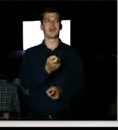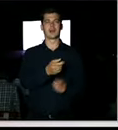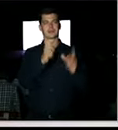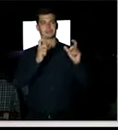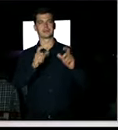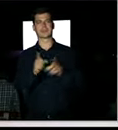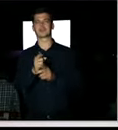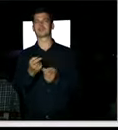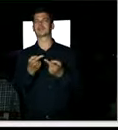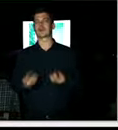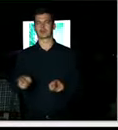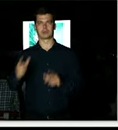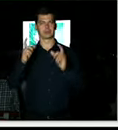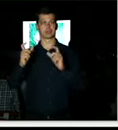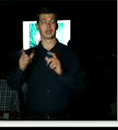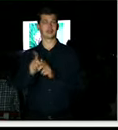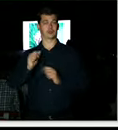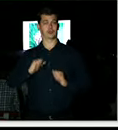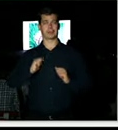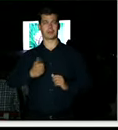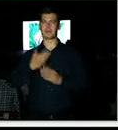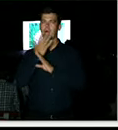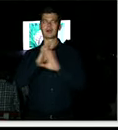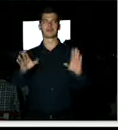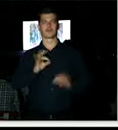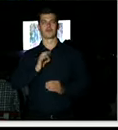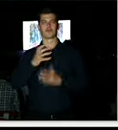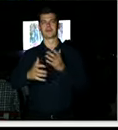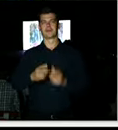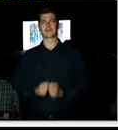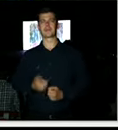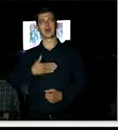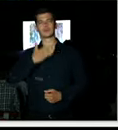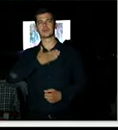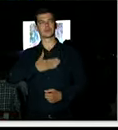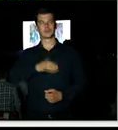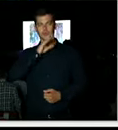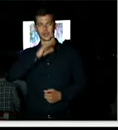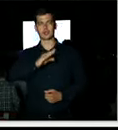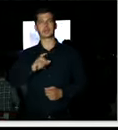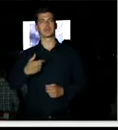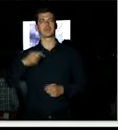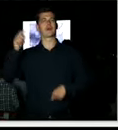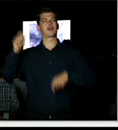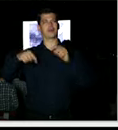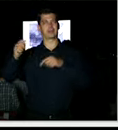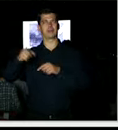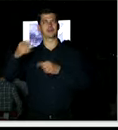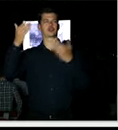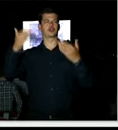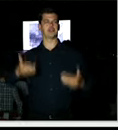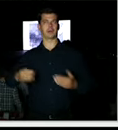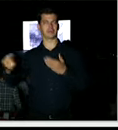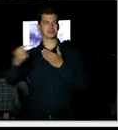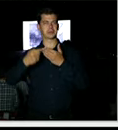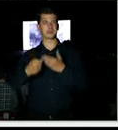momenty. Przez to pokazuję siebie, to jak ja widzę swój świat. Moje ulubione zdjęcie przedstawia krople deszczu na szybie, które